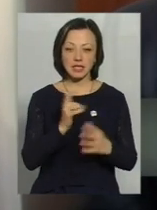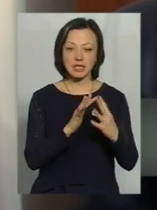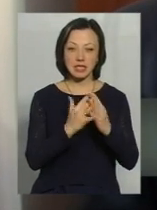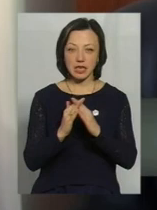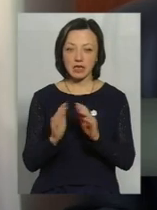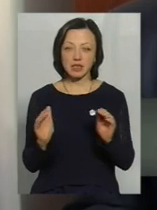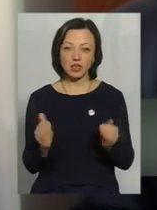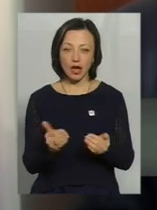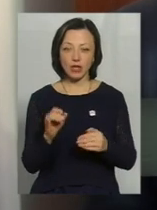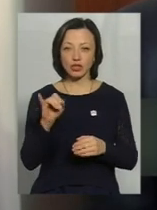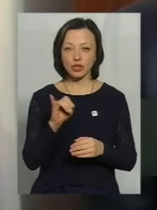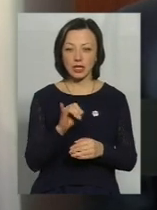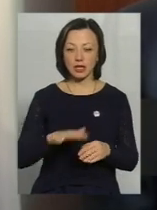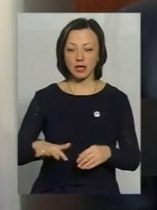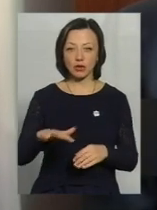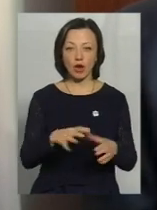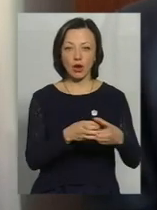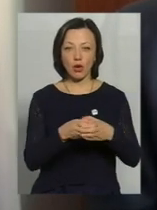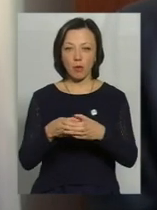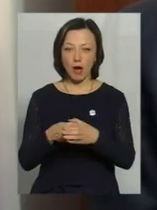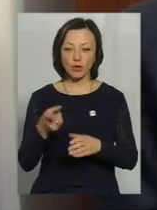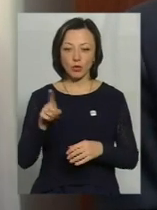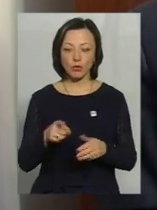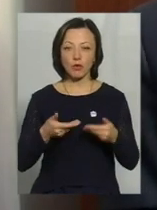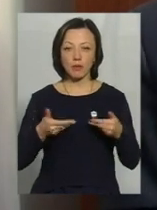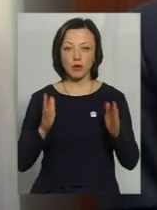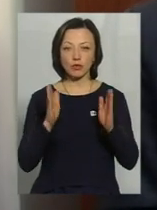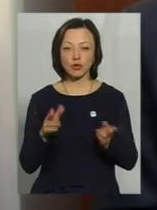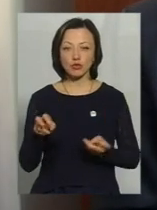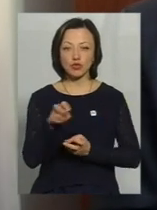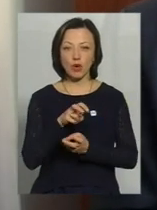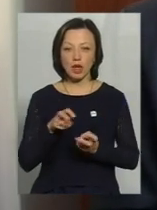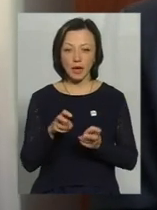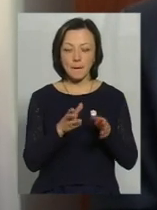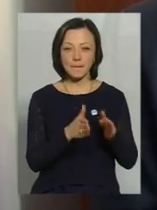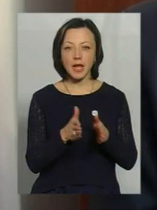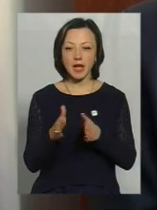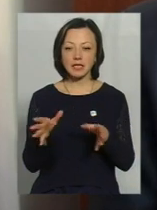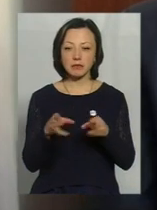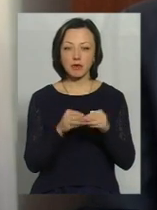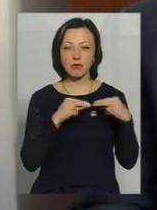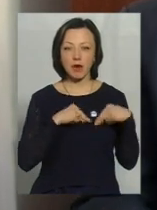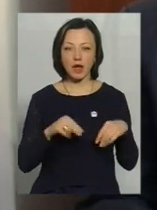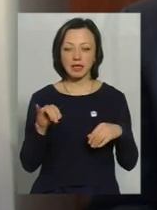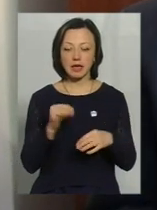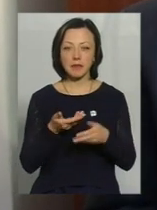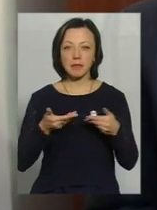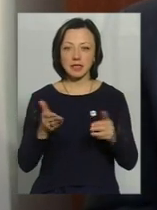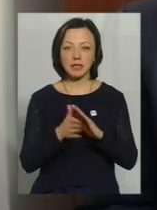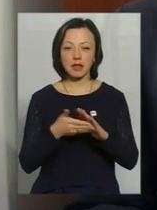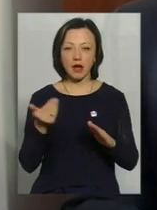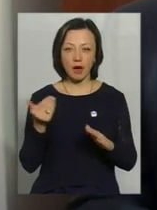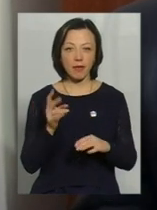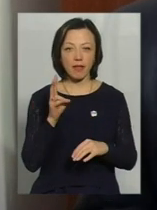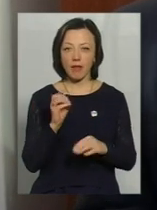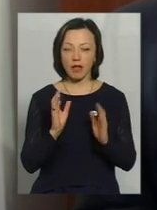і селищ, і територіальних громад. Тому ми будемо шукати механізми співпраці, і ми закликаємо